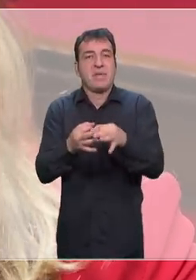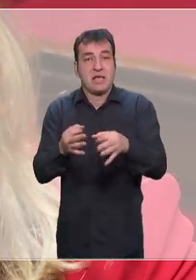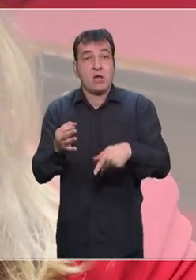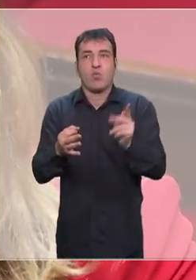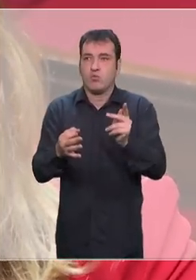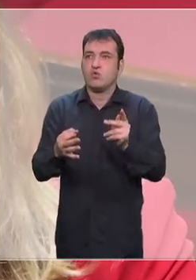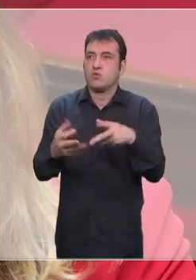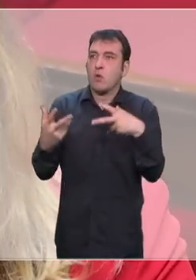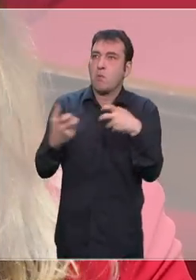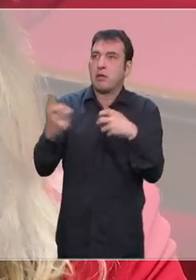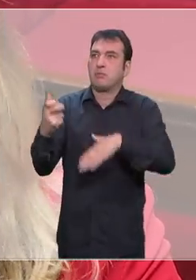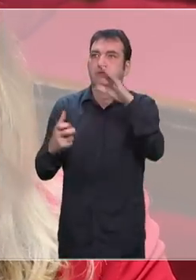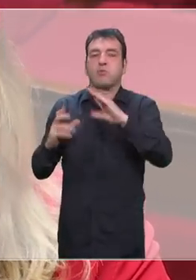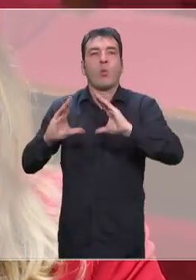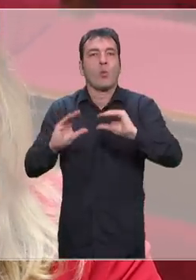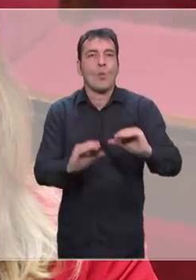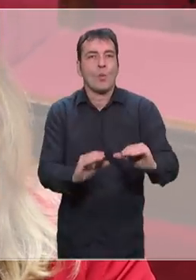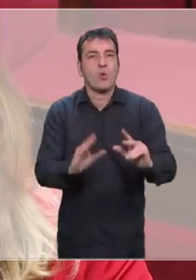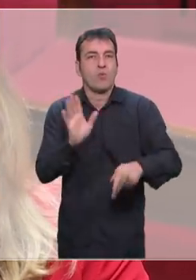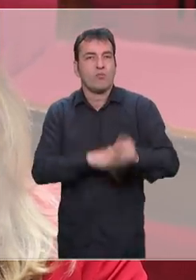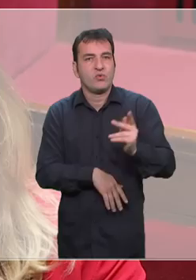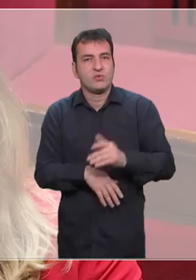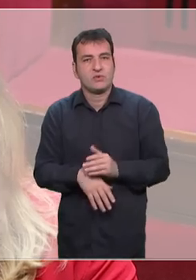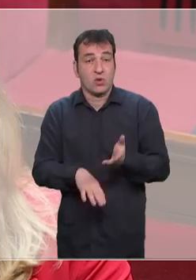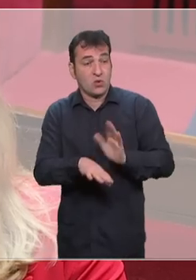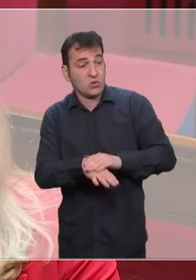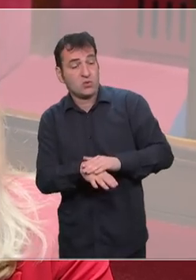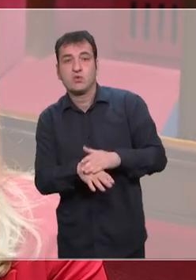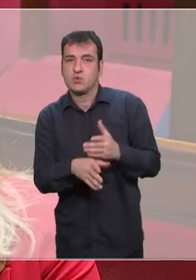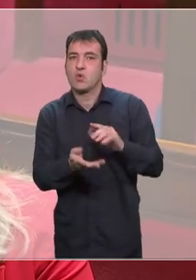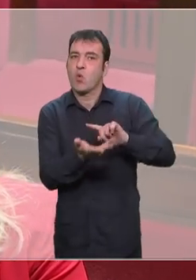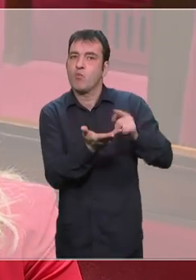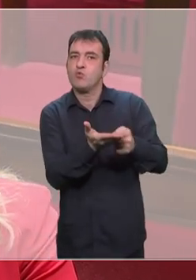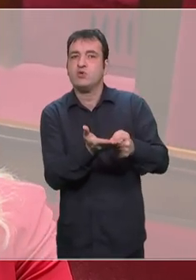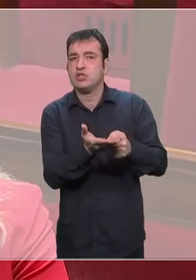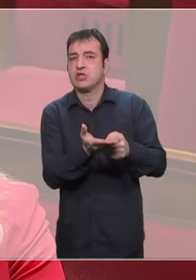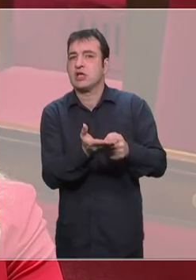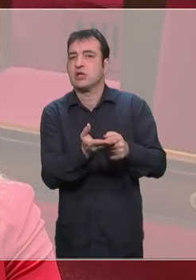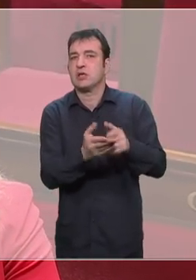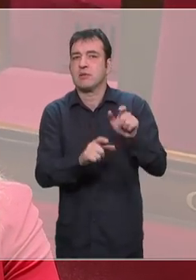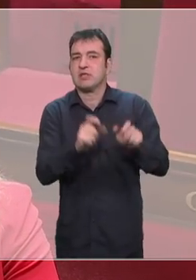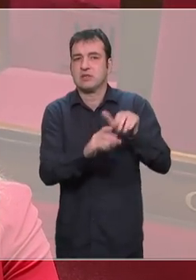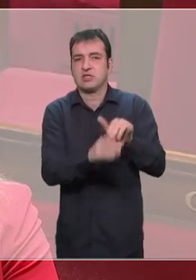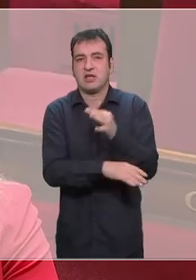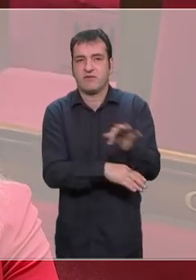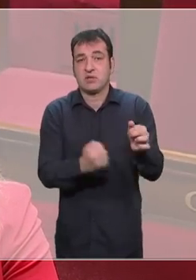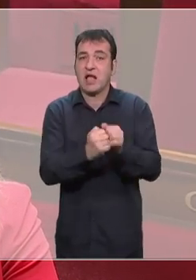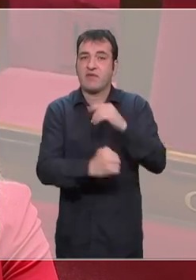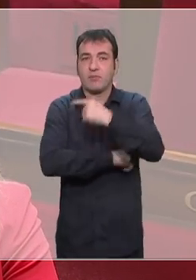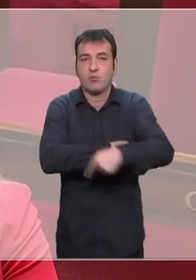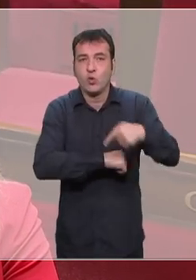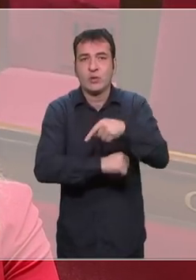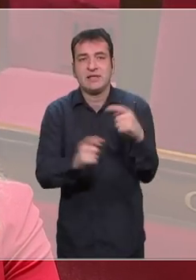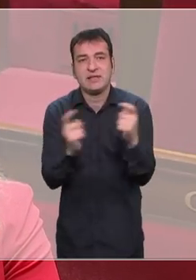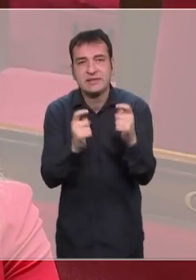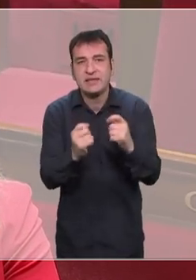plus le coût de l'augmentation de l'énergie sur le portefeuille des Français, avec le bouclier électricité, avec le